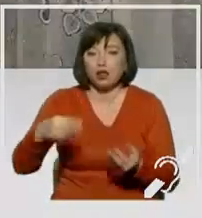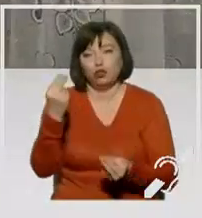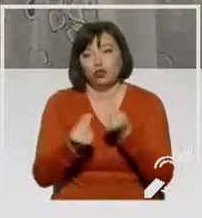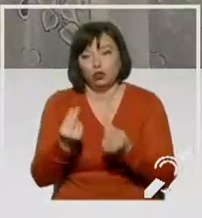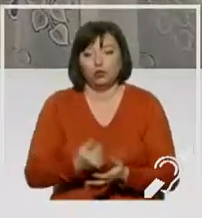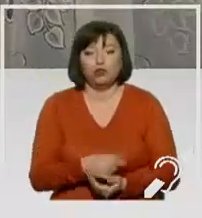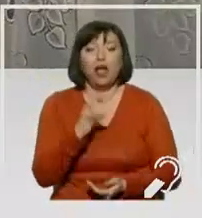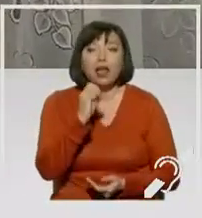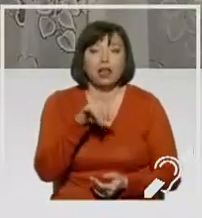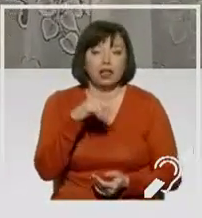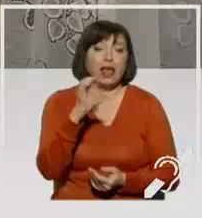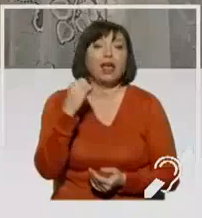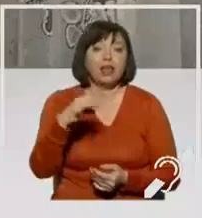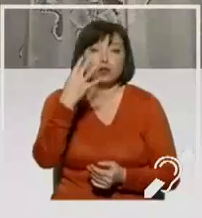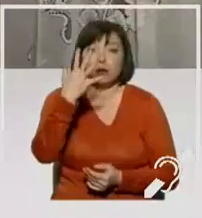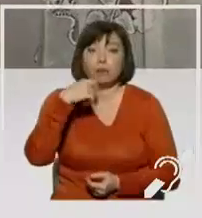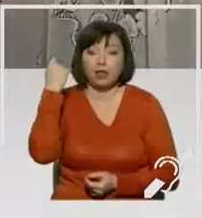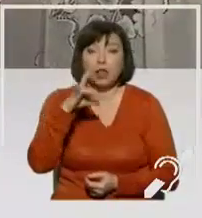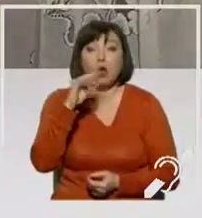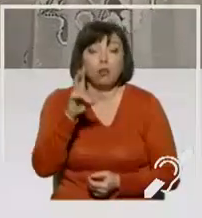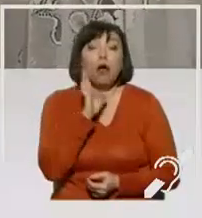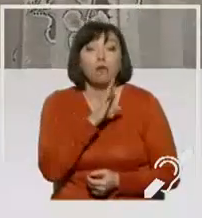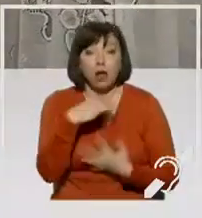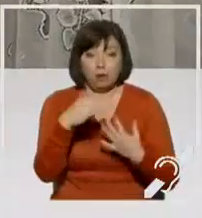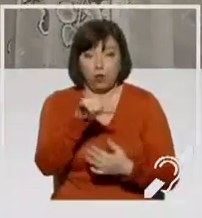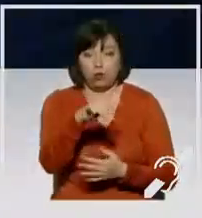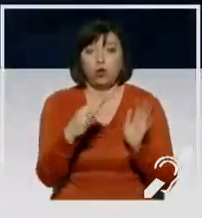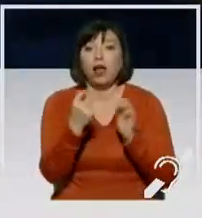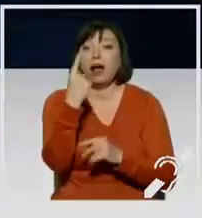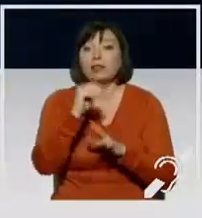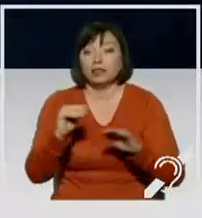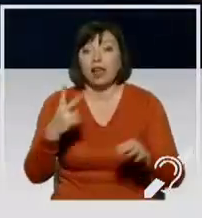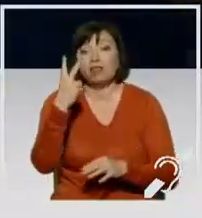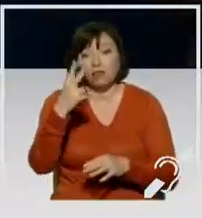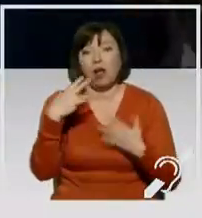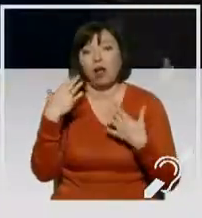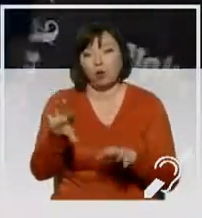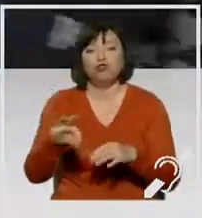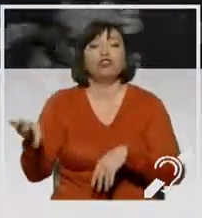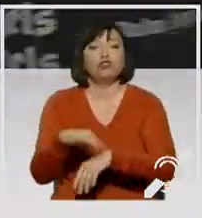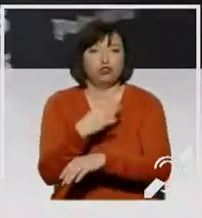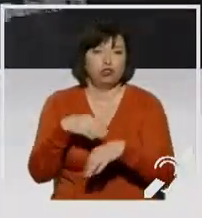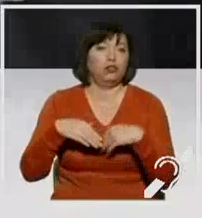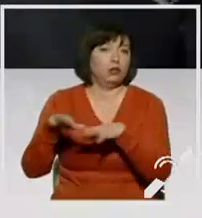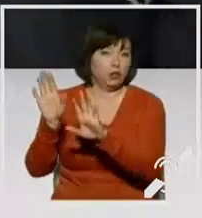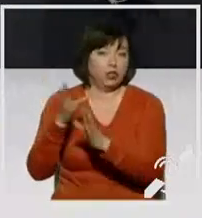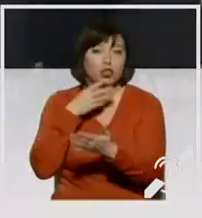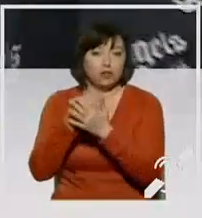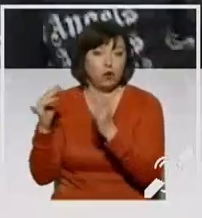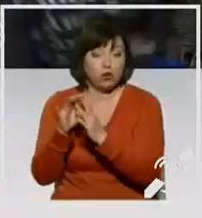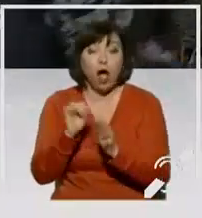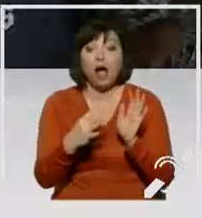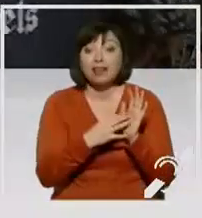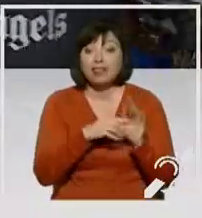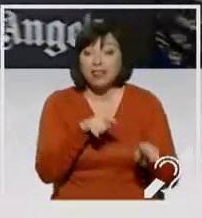jucării. Elena are 45 de ani și este mamă a 11 copii. Doi dintre ei sunt căsătoriți la casele lor, pe